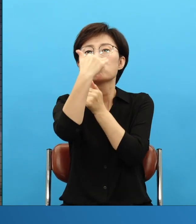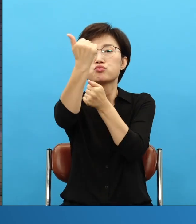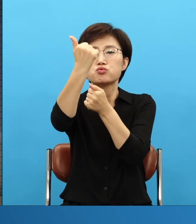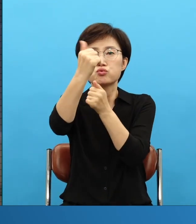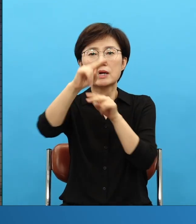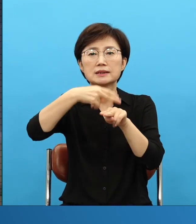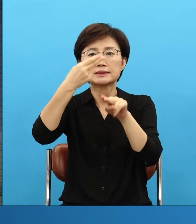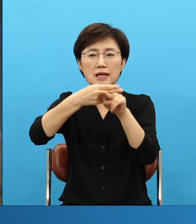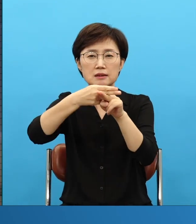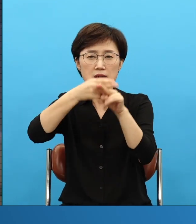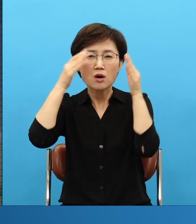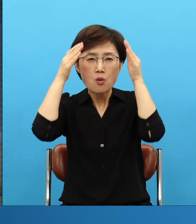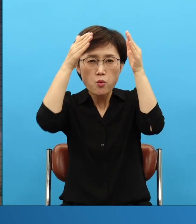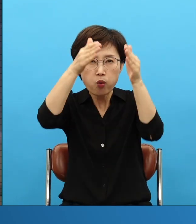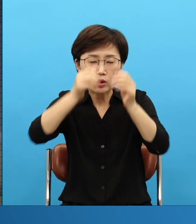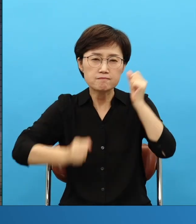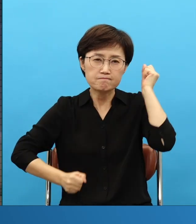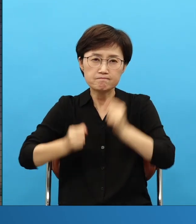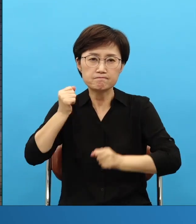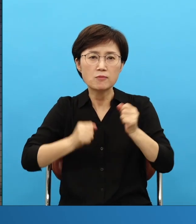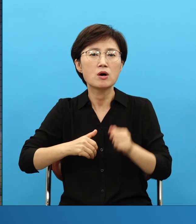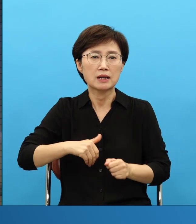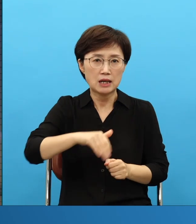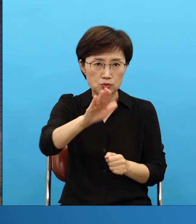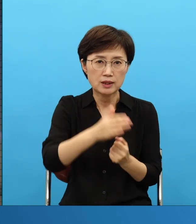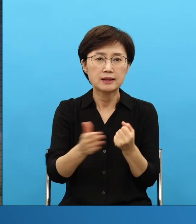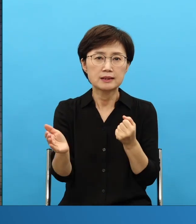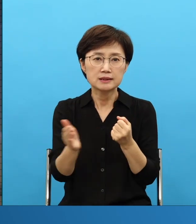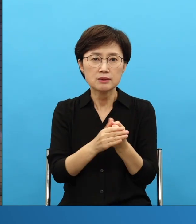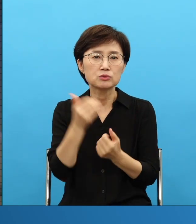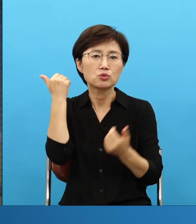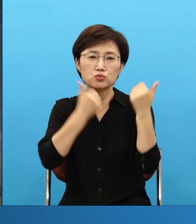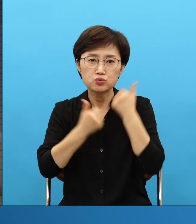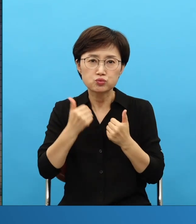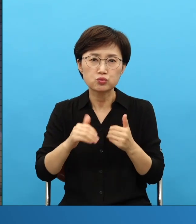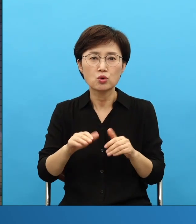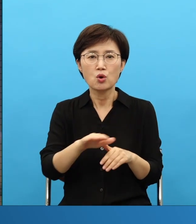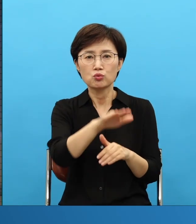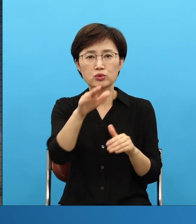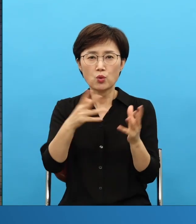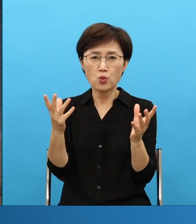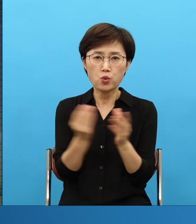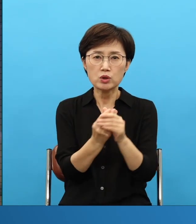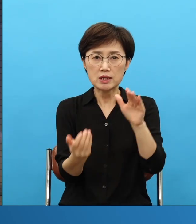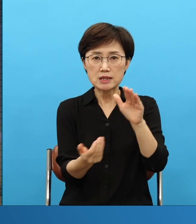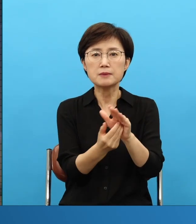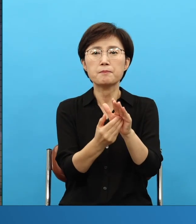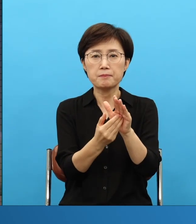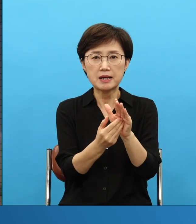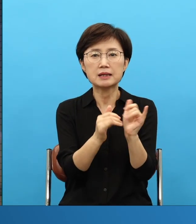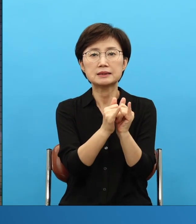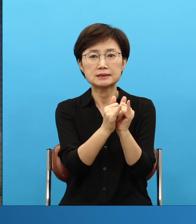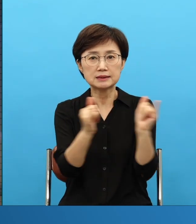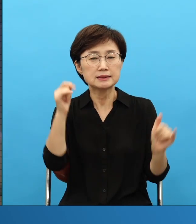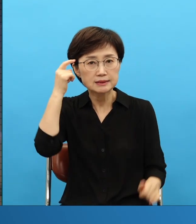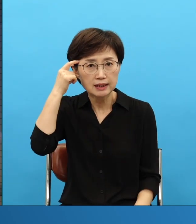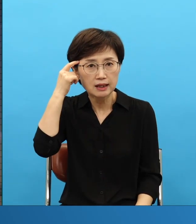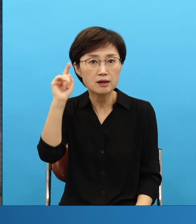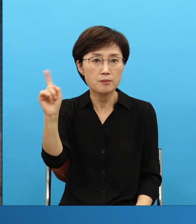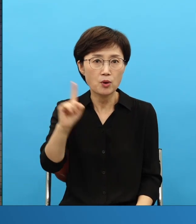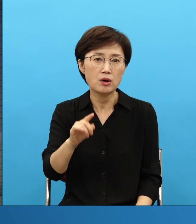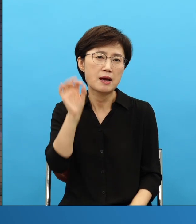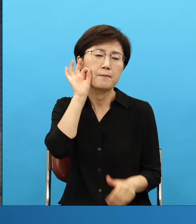위에서 부르신 부름의 상을 위하여 달려가노라. 그러므로 누구든지 우리 온전히 이룬 자들은